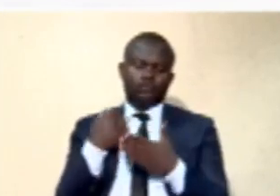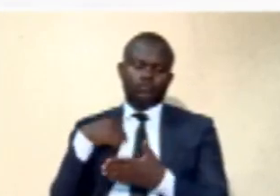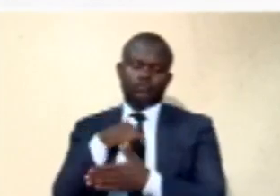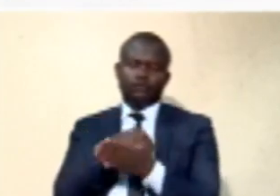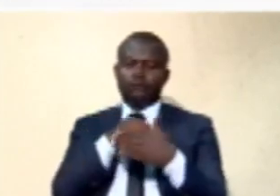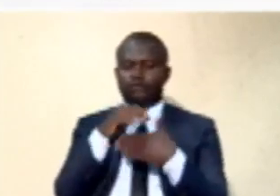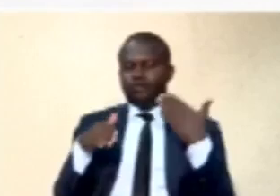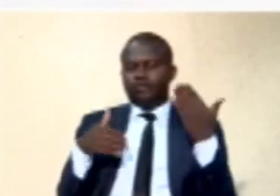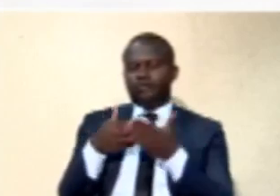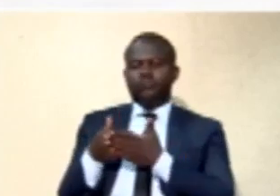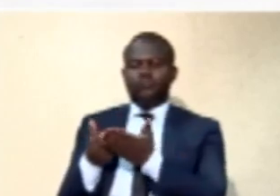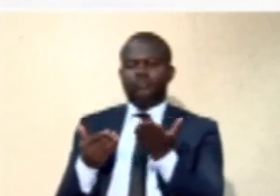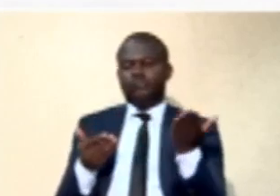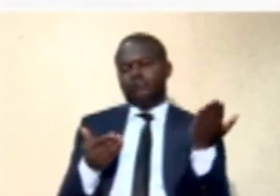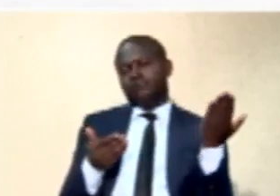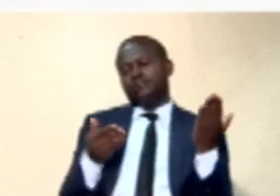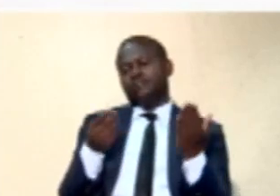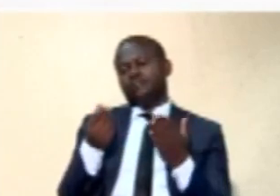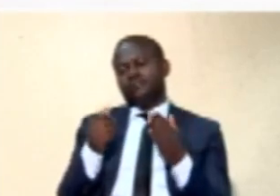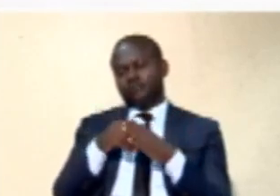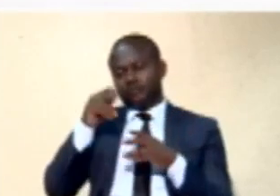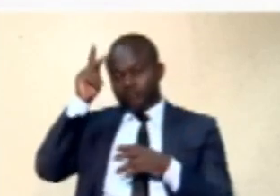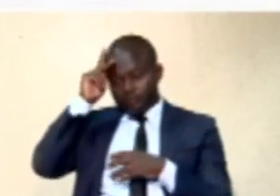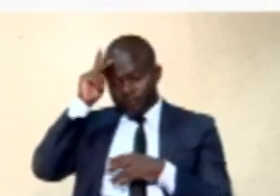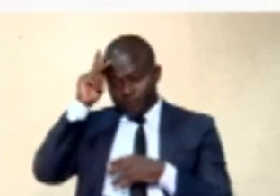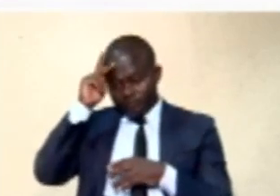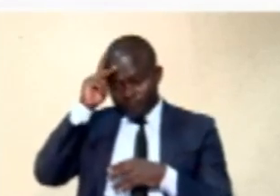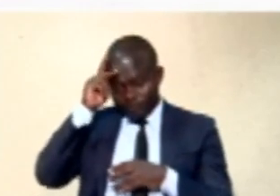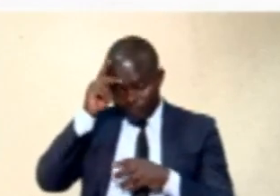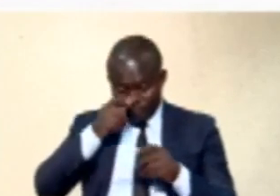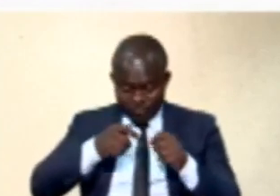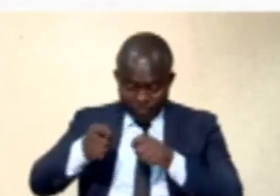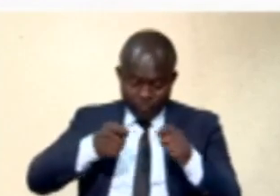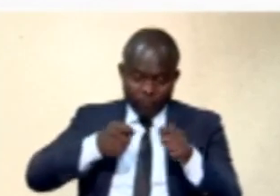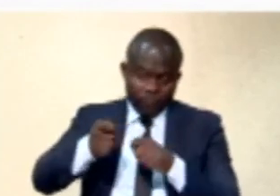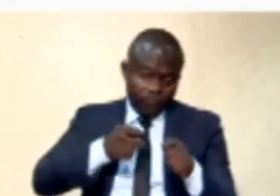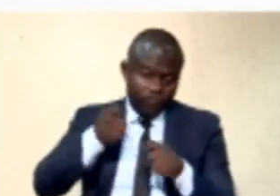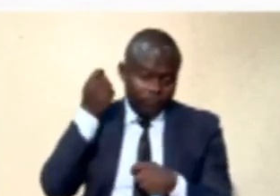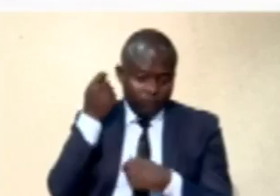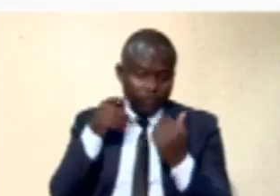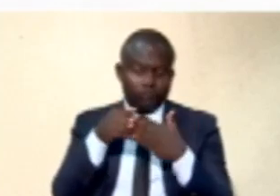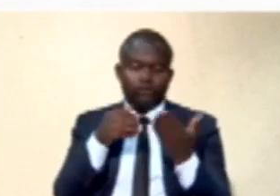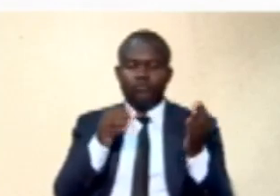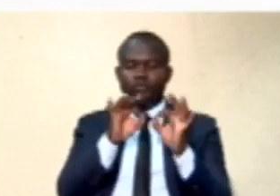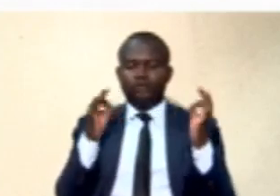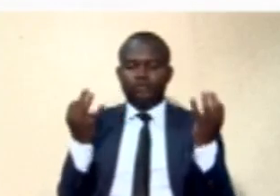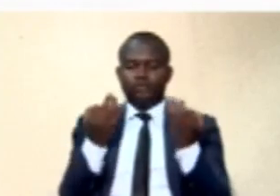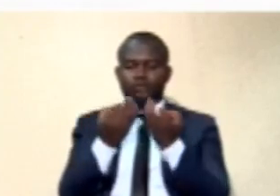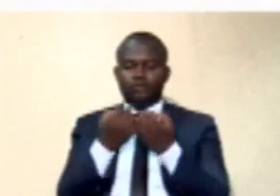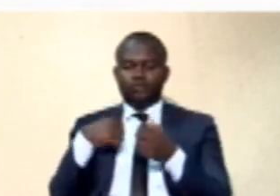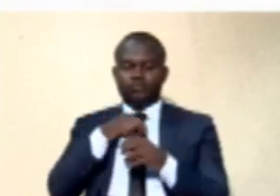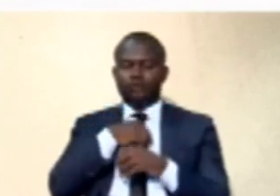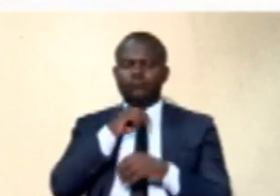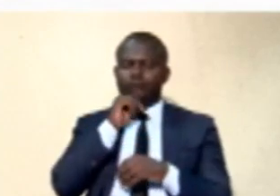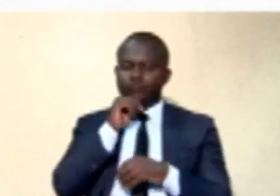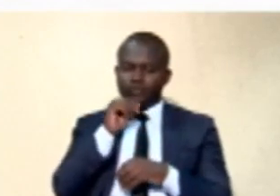capital n'amafaranga ndetse n'ubumenyi bwo gucunga ya mavuriro. Ni ukuvuga ngo umuryango non government